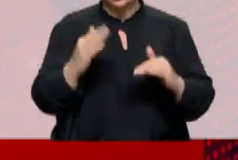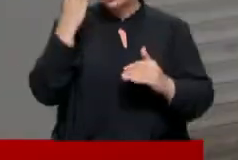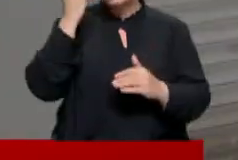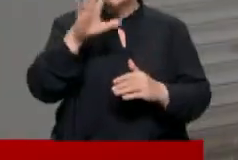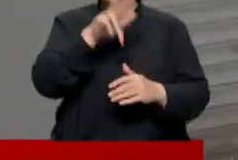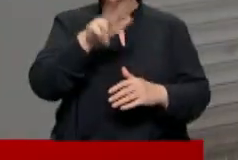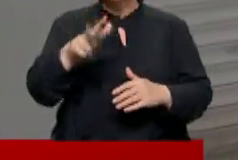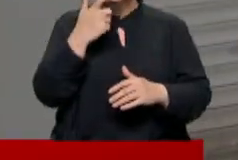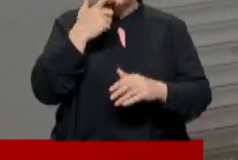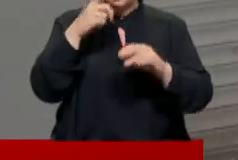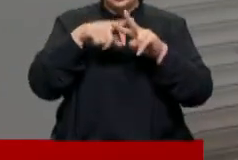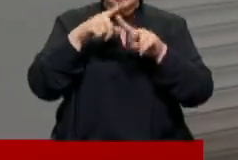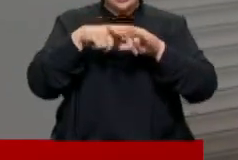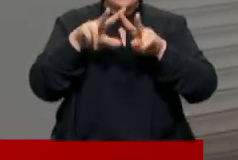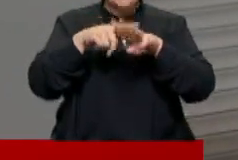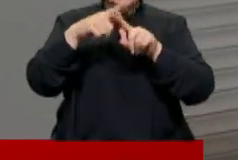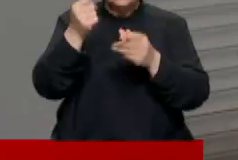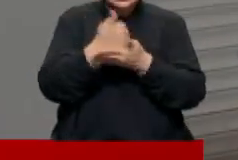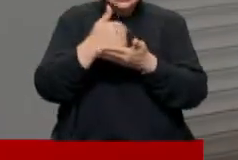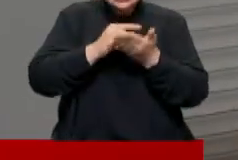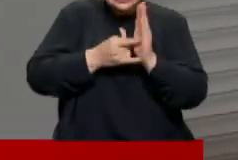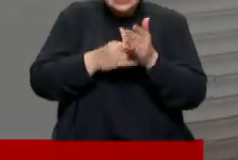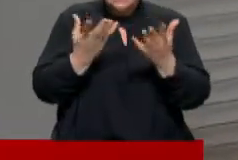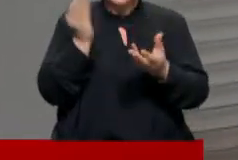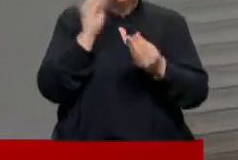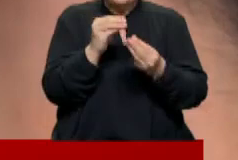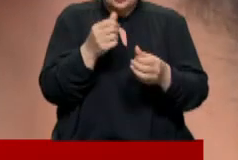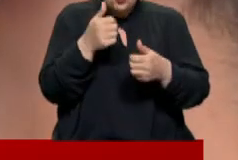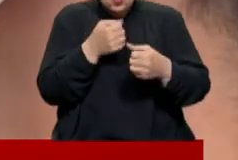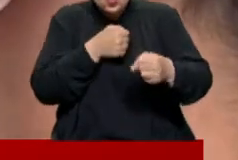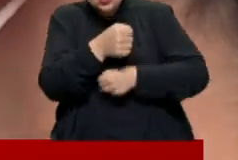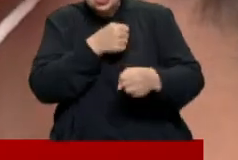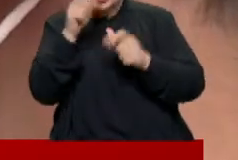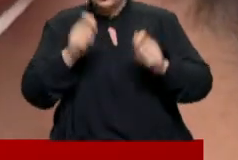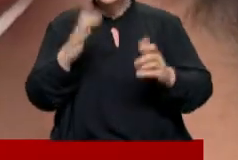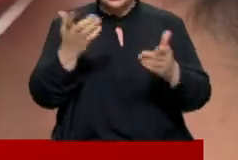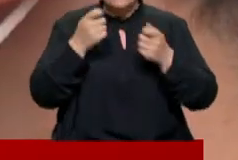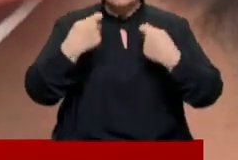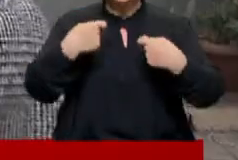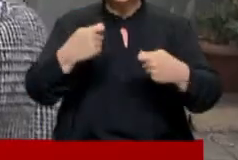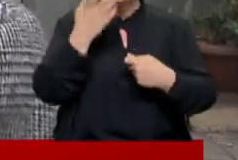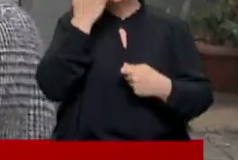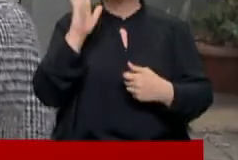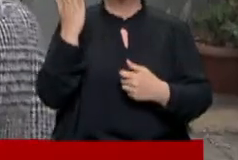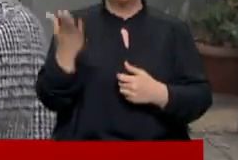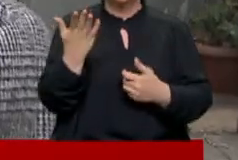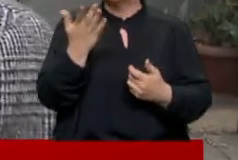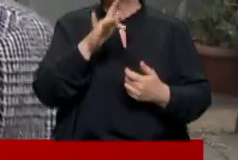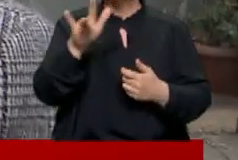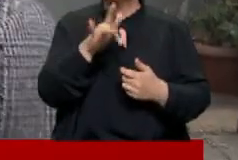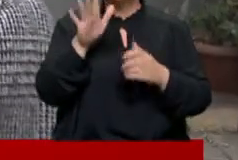33 yaşındaki Ahmet Orao gibi hem geçim sıkıntısıyla hem de zamlarla yarışıyorlar. Çünkü giderler beklemiyor. Ne kadar